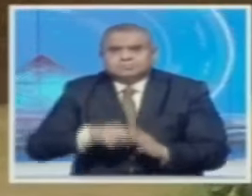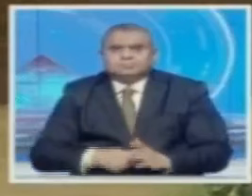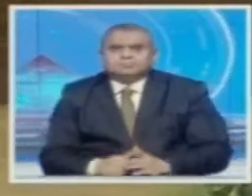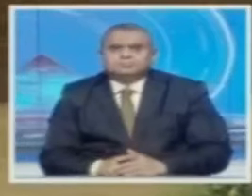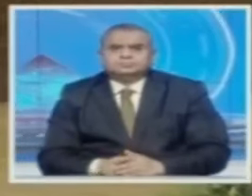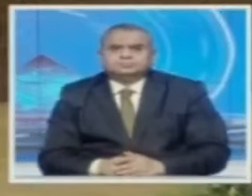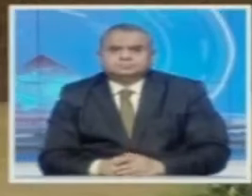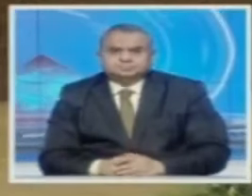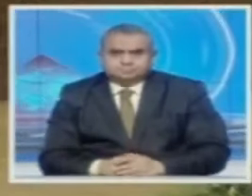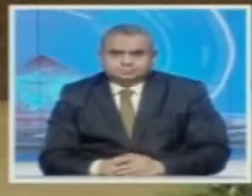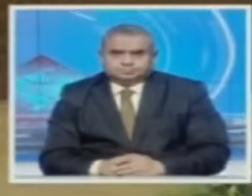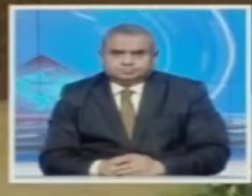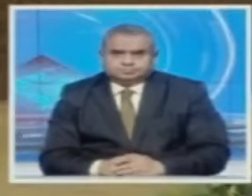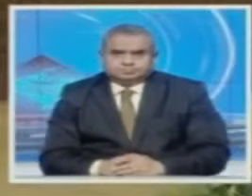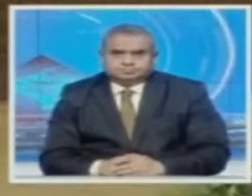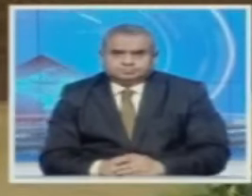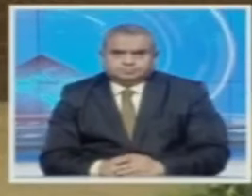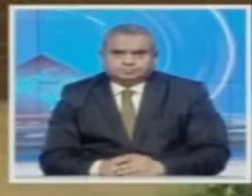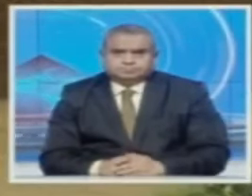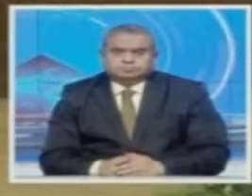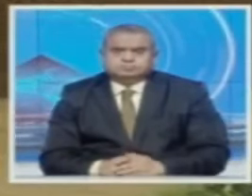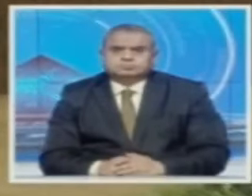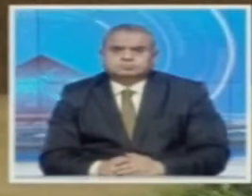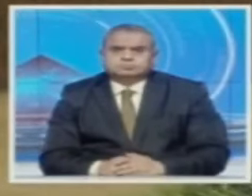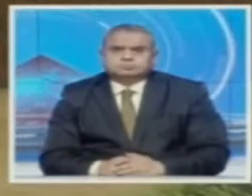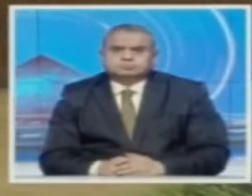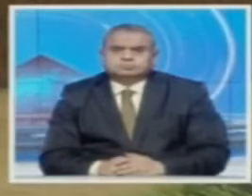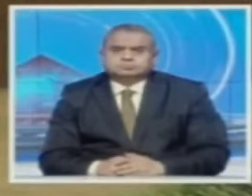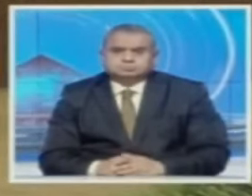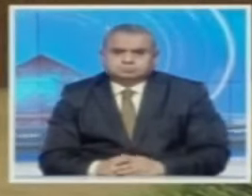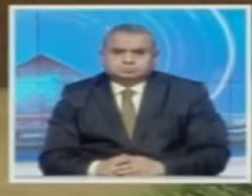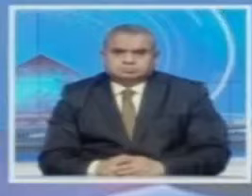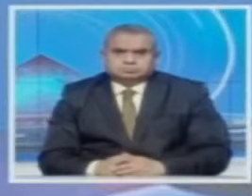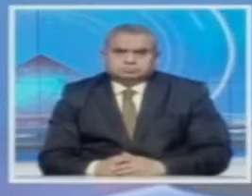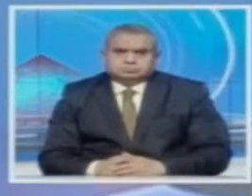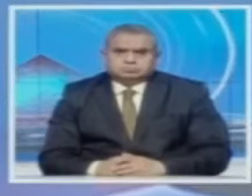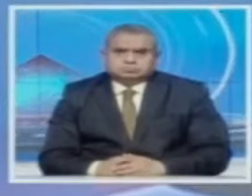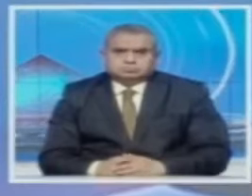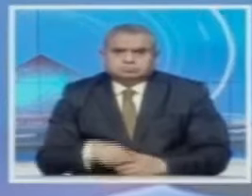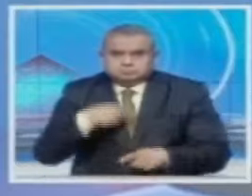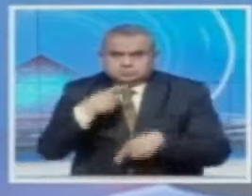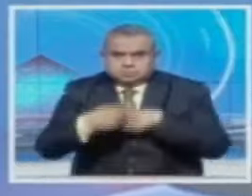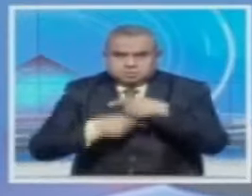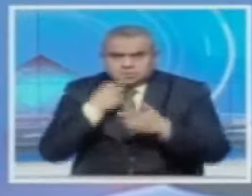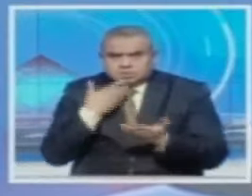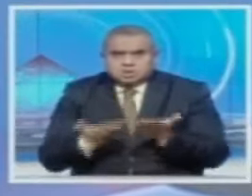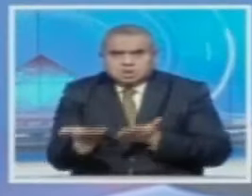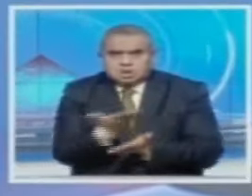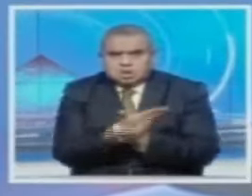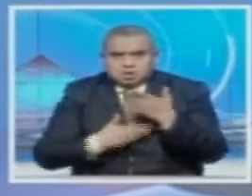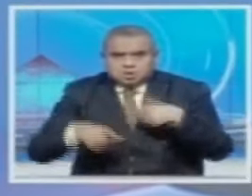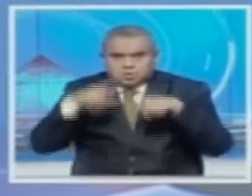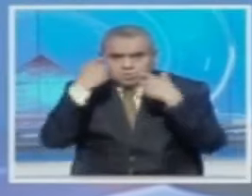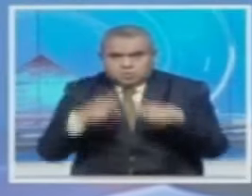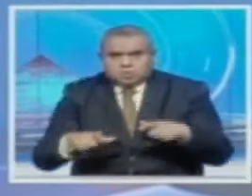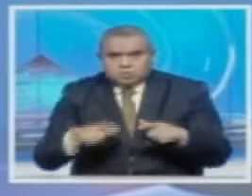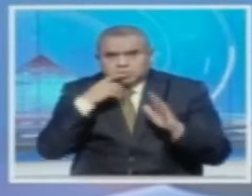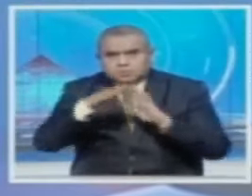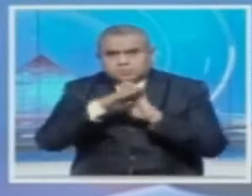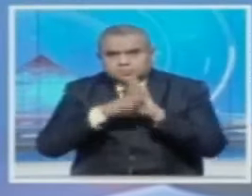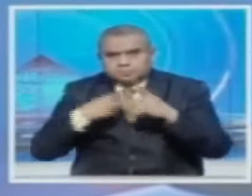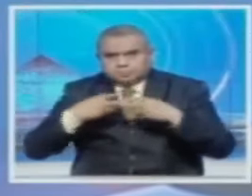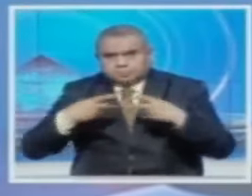المؤشر. يواصل الحوار الوطني عقد جلسة